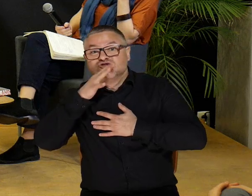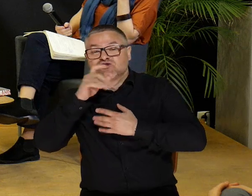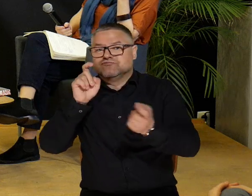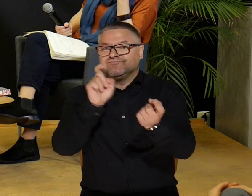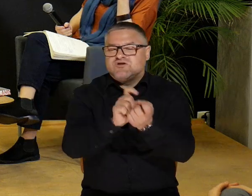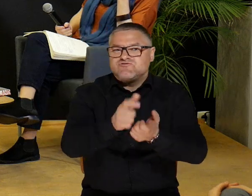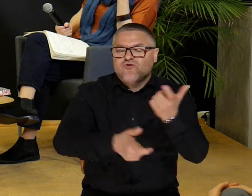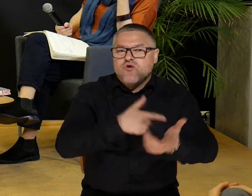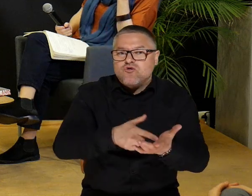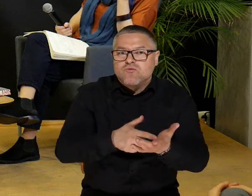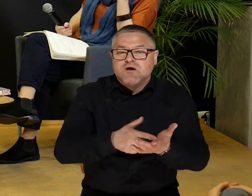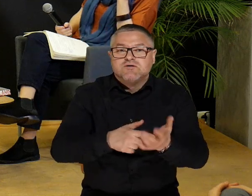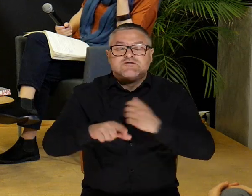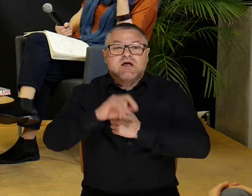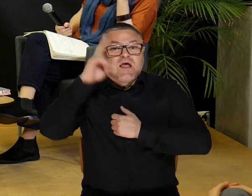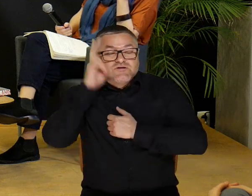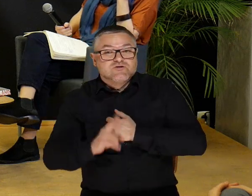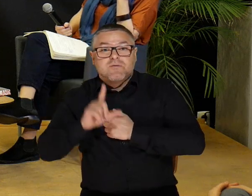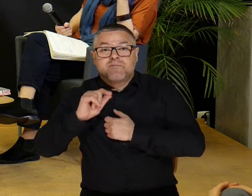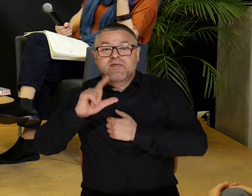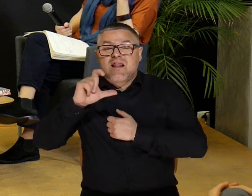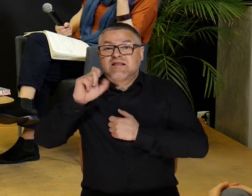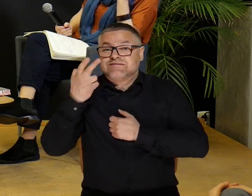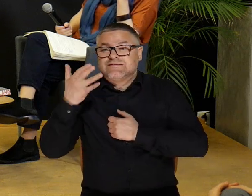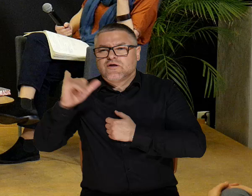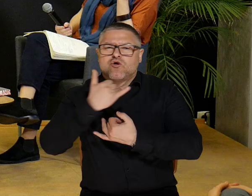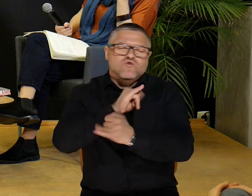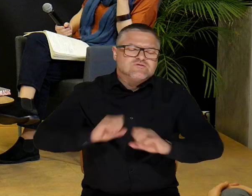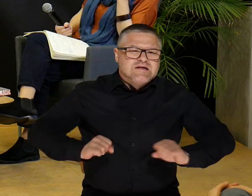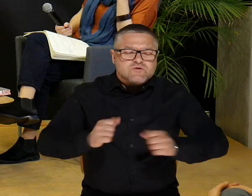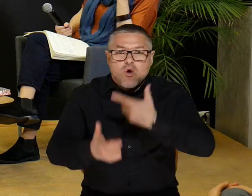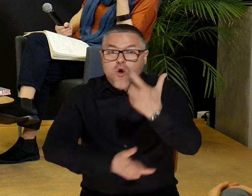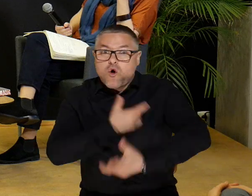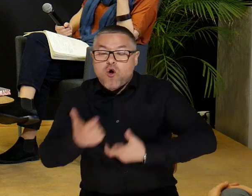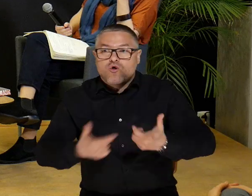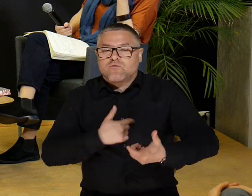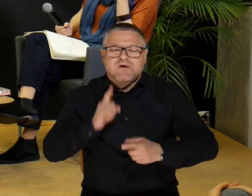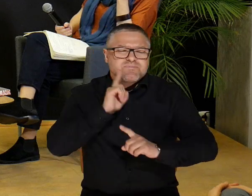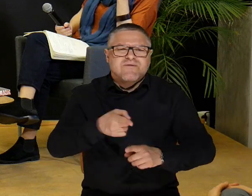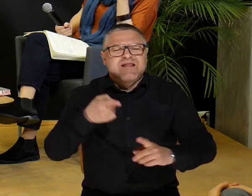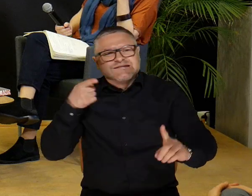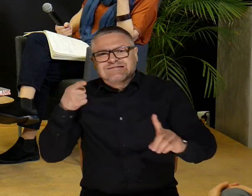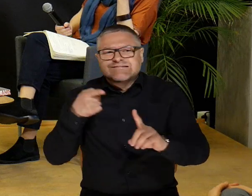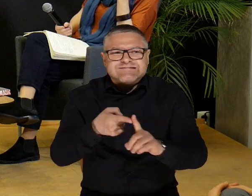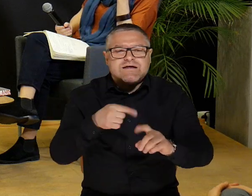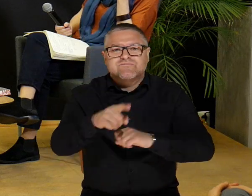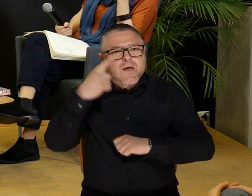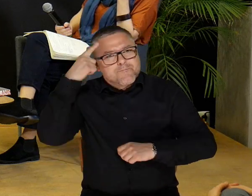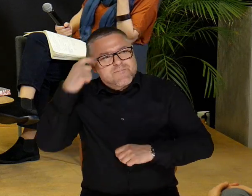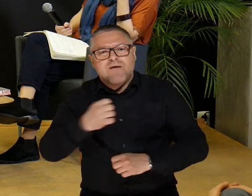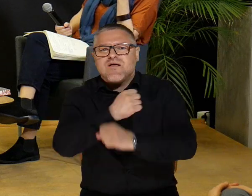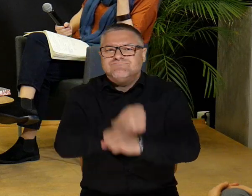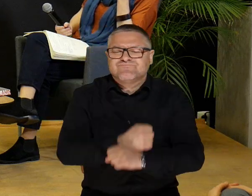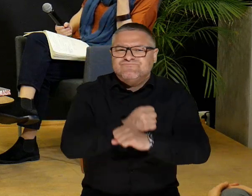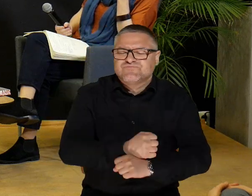Treblinki, tak? Że Instytut Pileckiego robi różne działania, które są moim zdaniem ewidentnie wymierzone w pamięć Holokaustu w